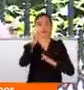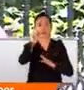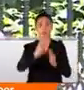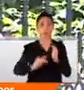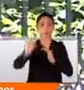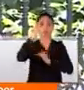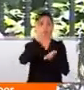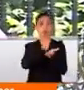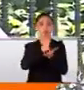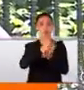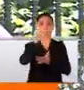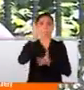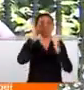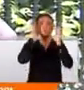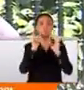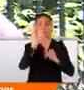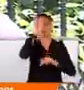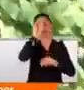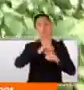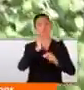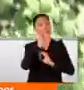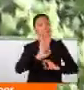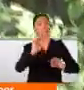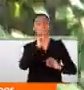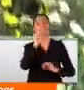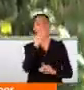olan kubbeye sahip bir cami İstanbul'da hiç yok.